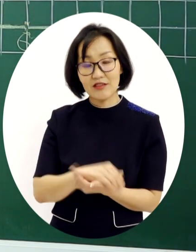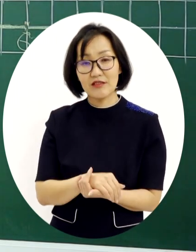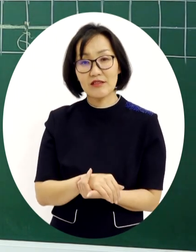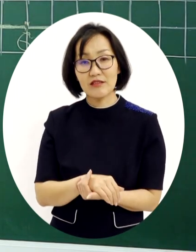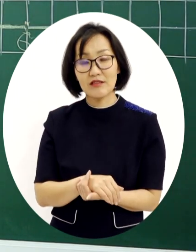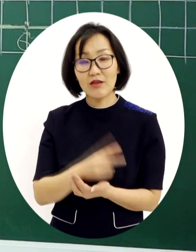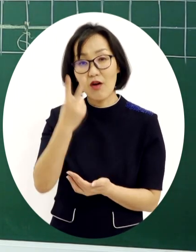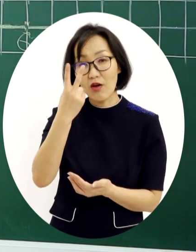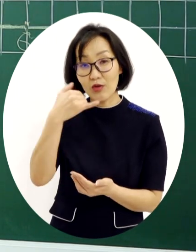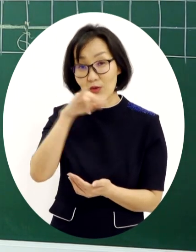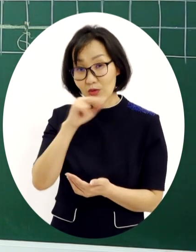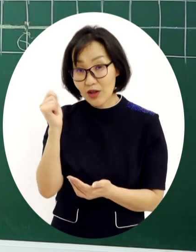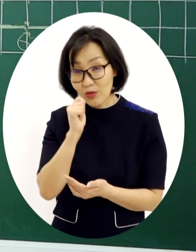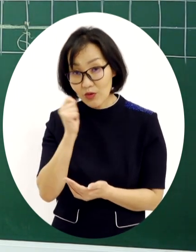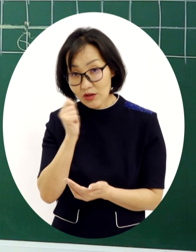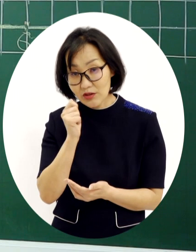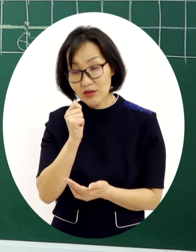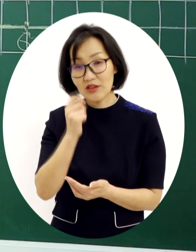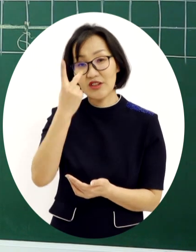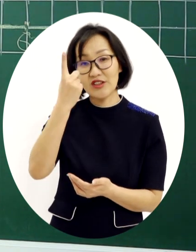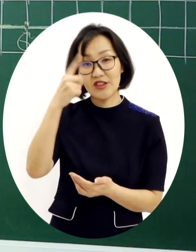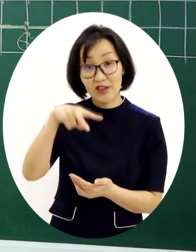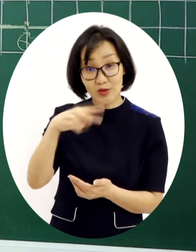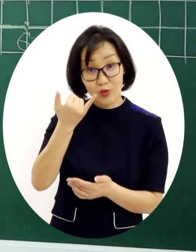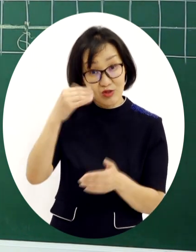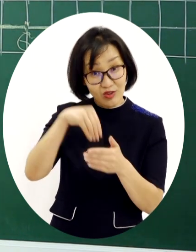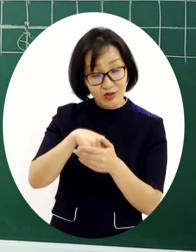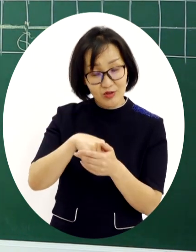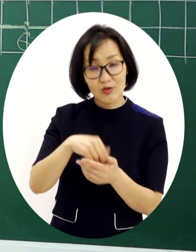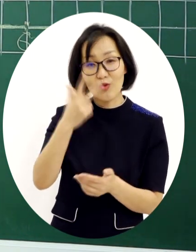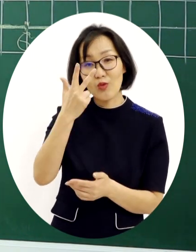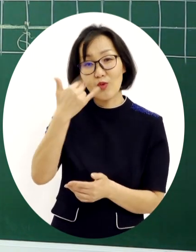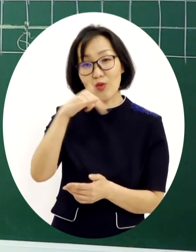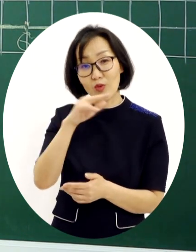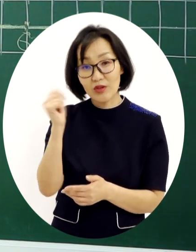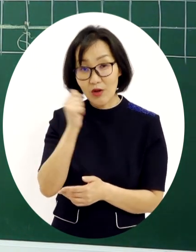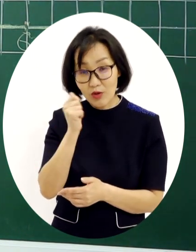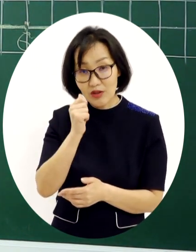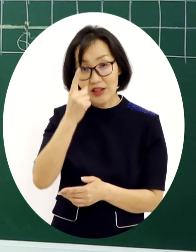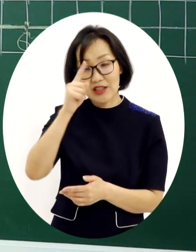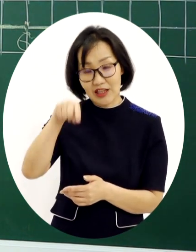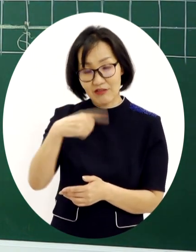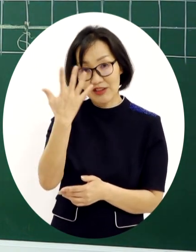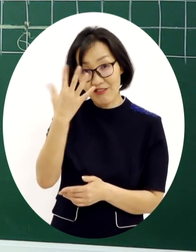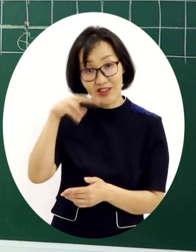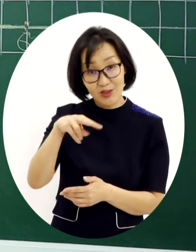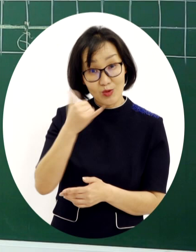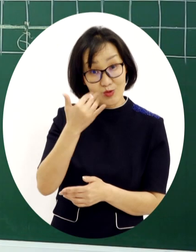1.5 литр ус. 2 удаа угаахад 1 литр. 3 удаа угаахад